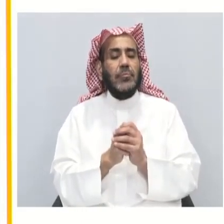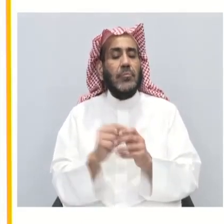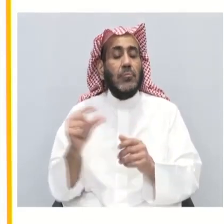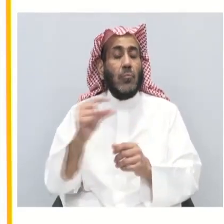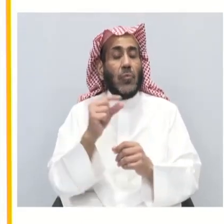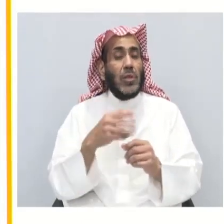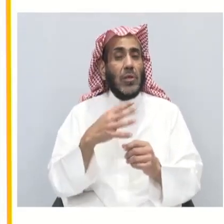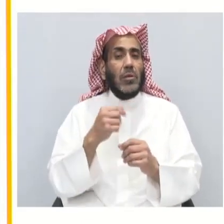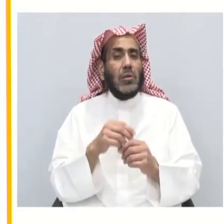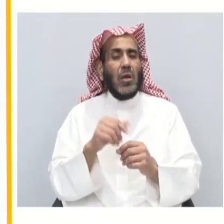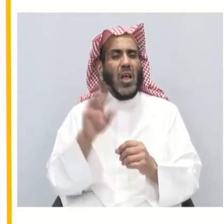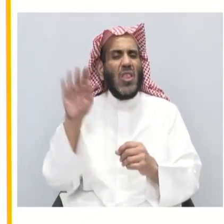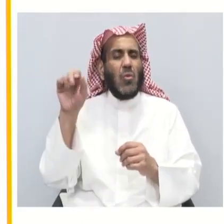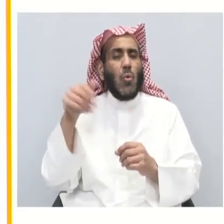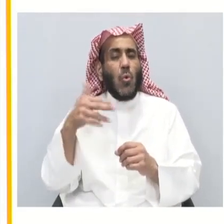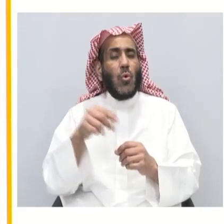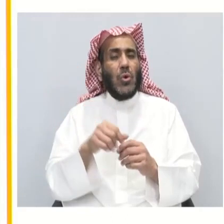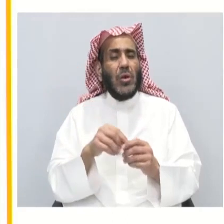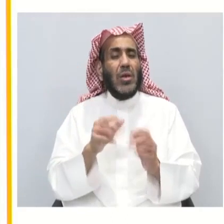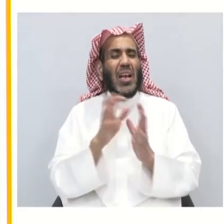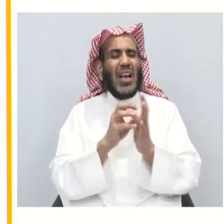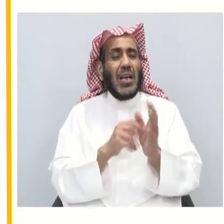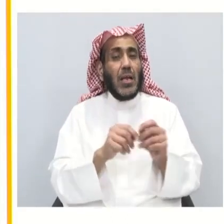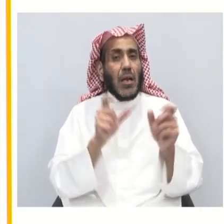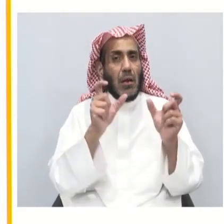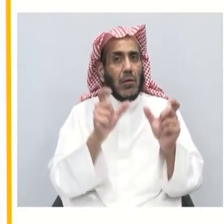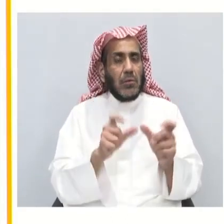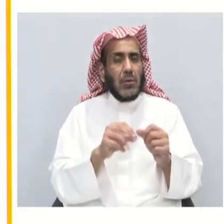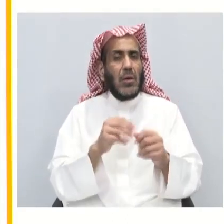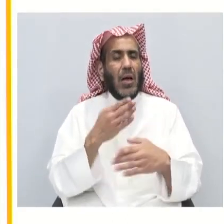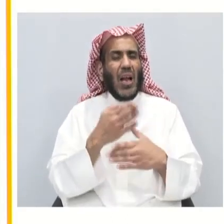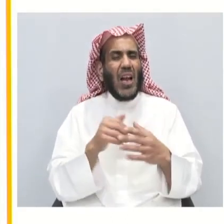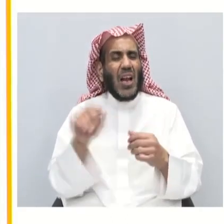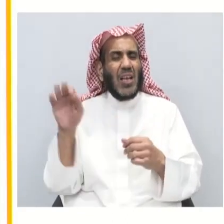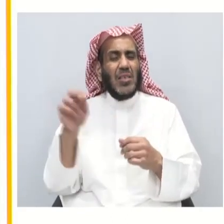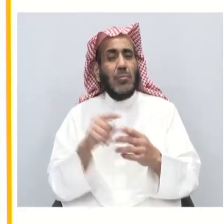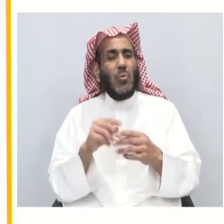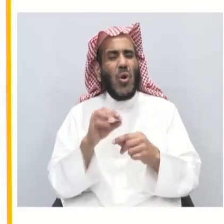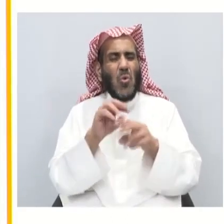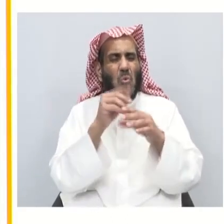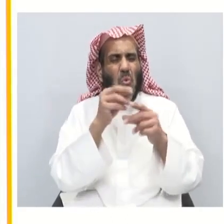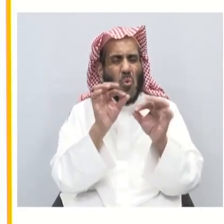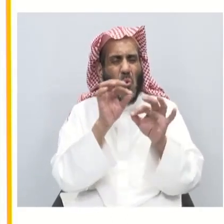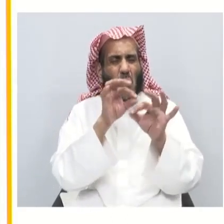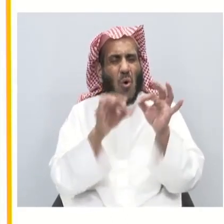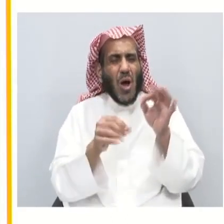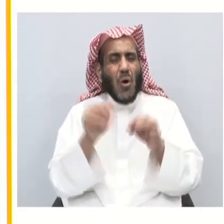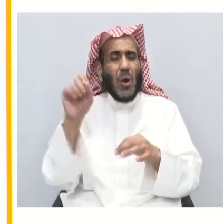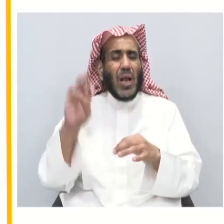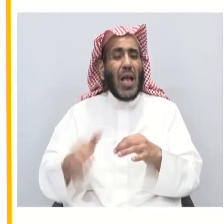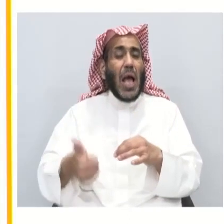المفردات الجديدة: الثغور، الخلية الحارسة، الخشب، واللحاء،